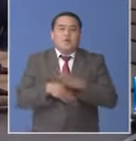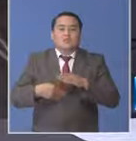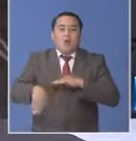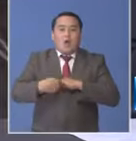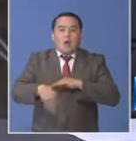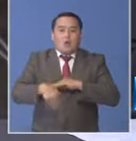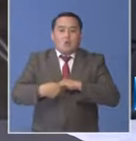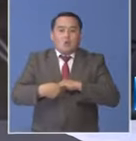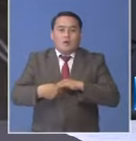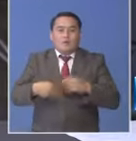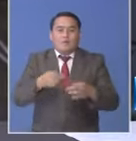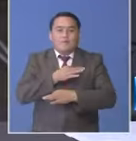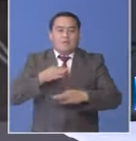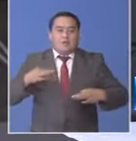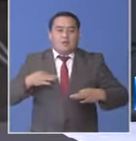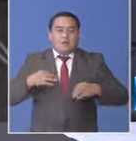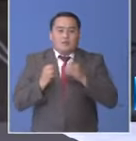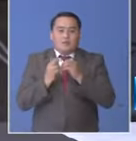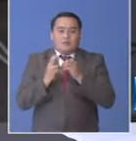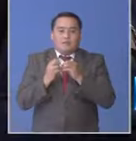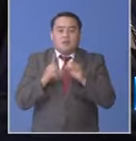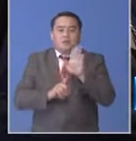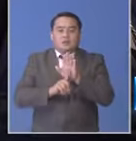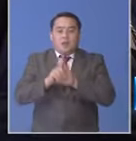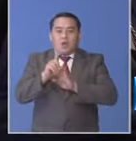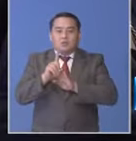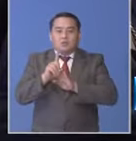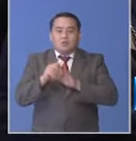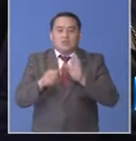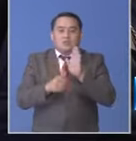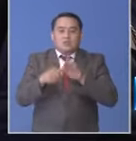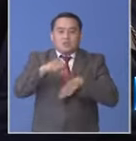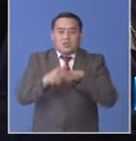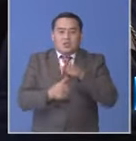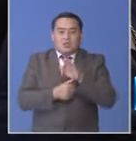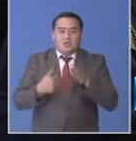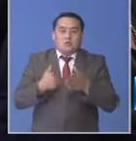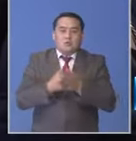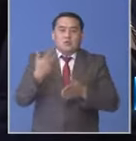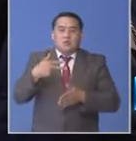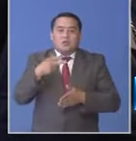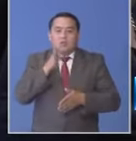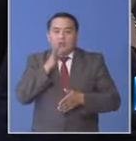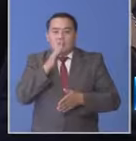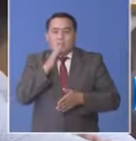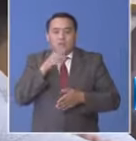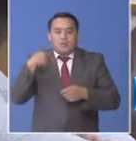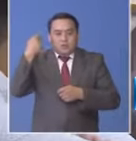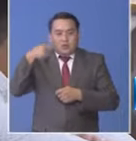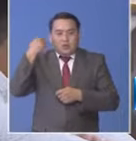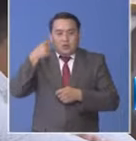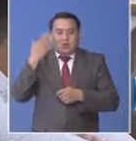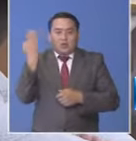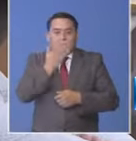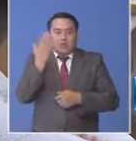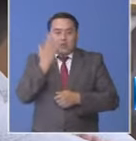в финальной части конкурса боролись 12 начинающих режиссеров от 16 до 30 лет, имеющие опыт съемки короткометражного